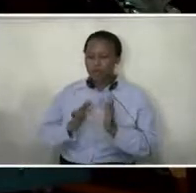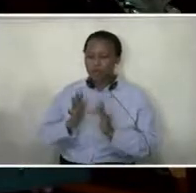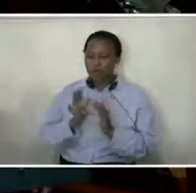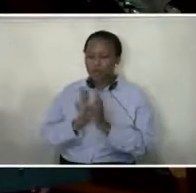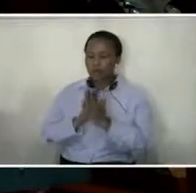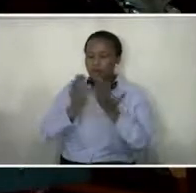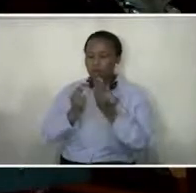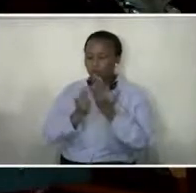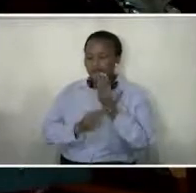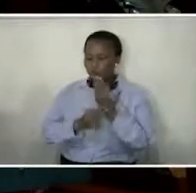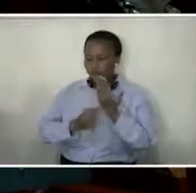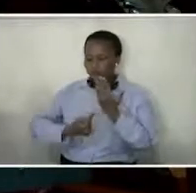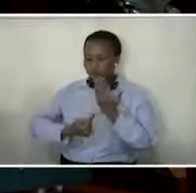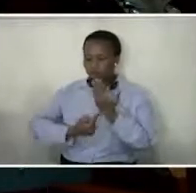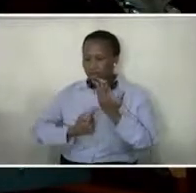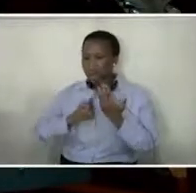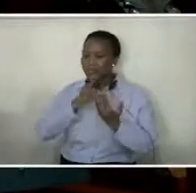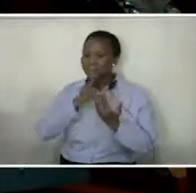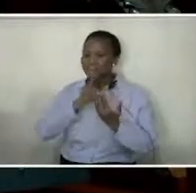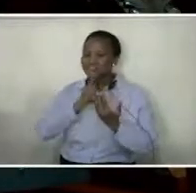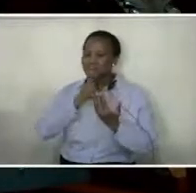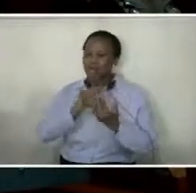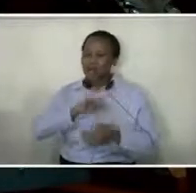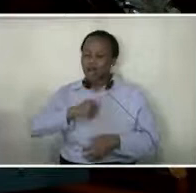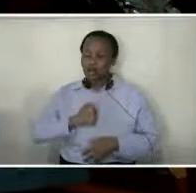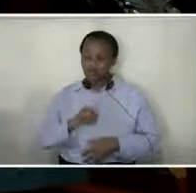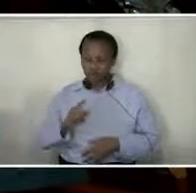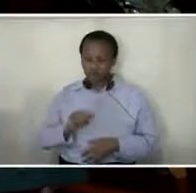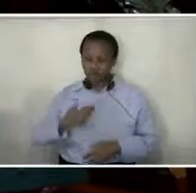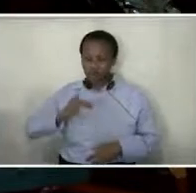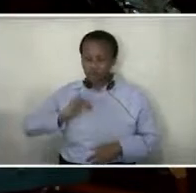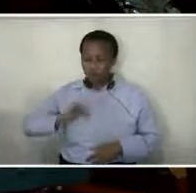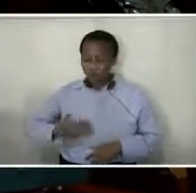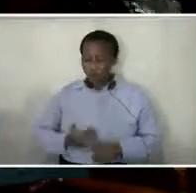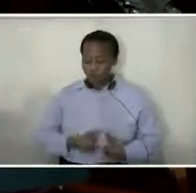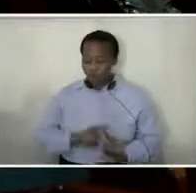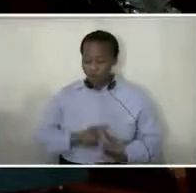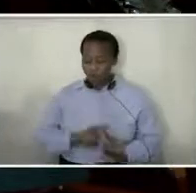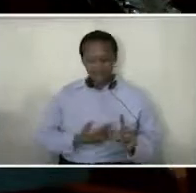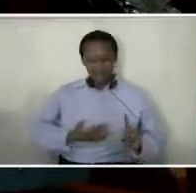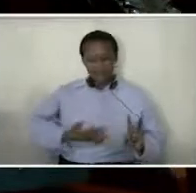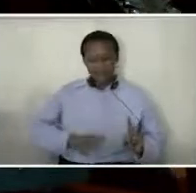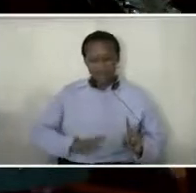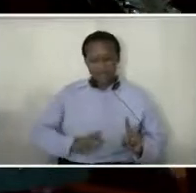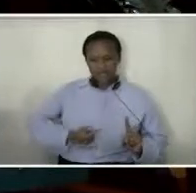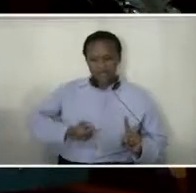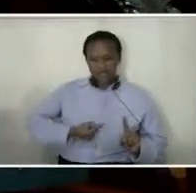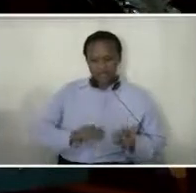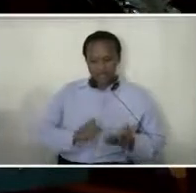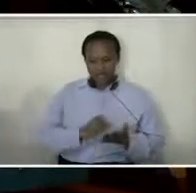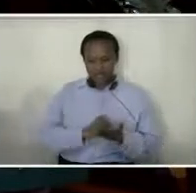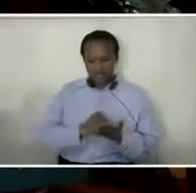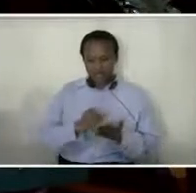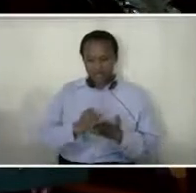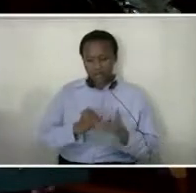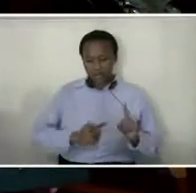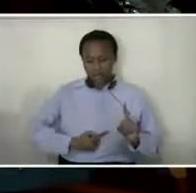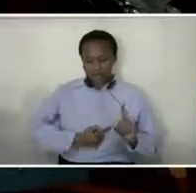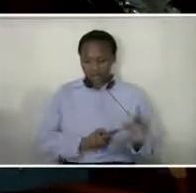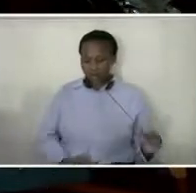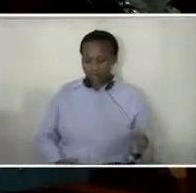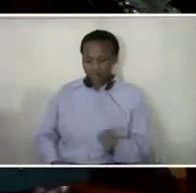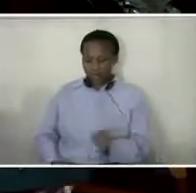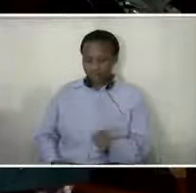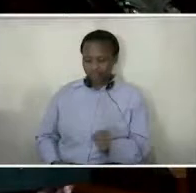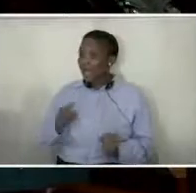uJesu onesono, ongenasono kunina, akathathe itshe amhlahle ngalo lo wesifazane.